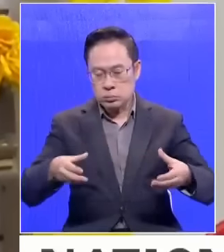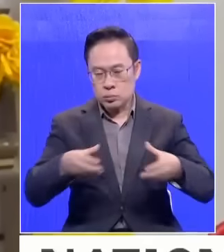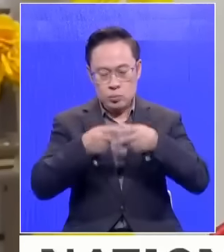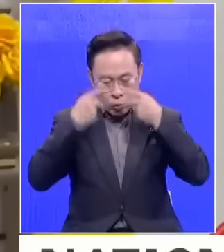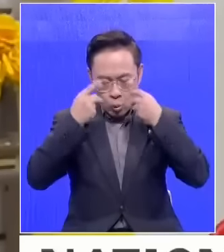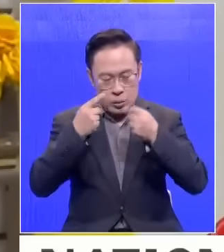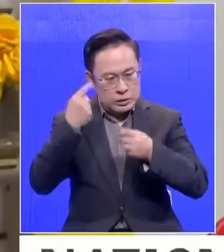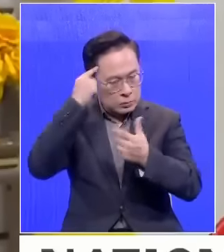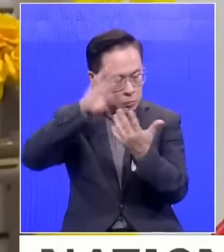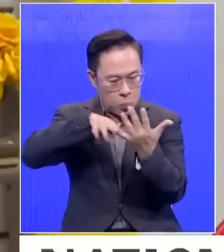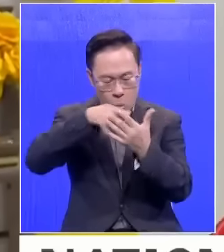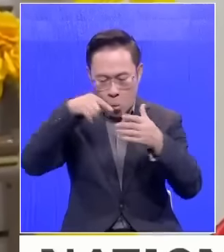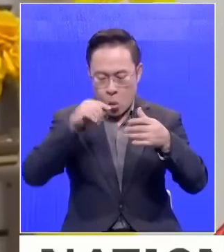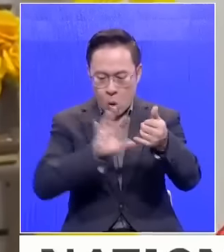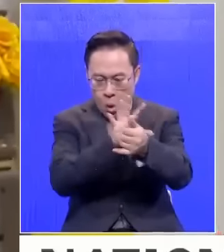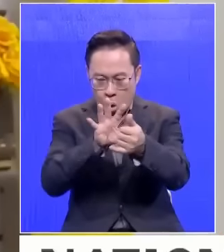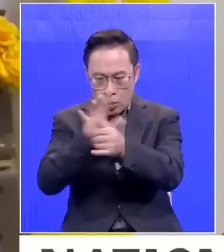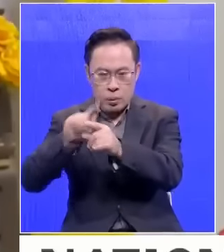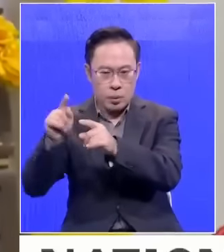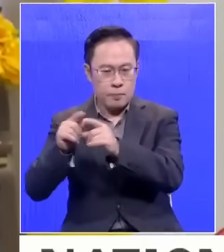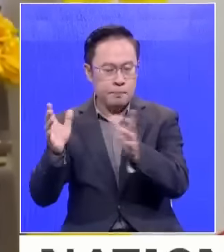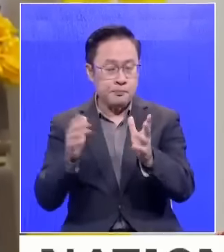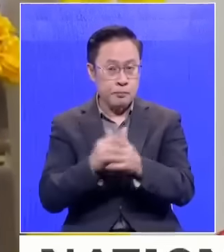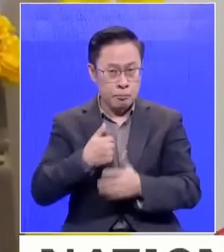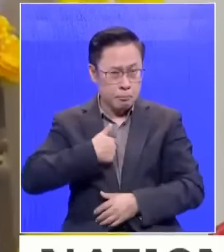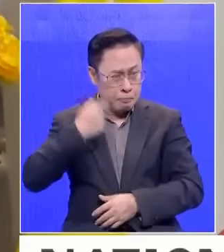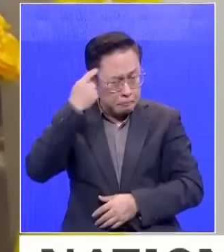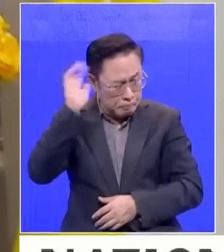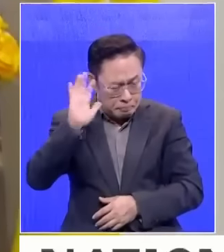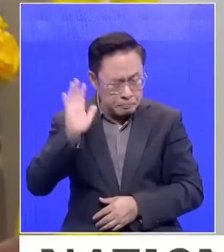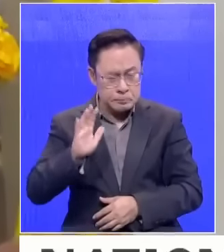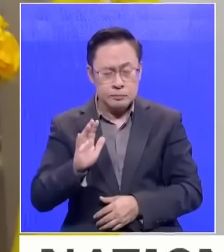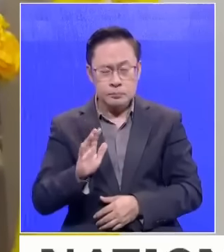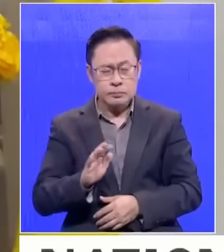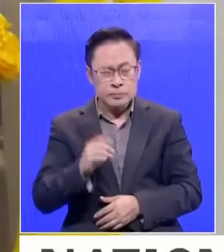ที่เอาจริงๆคาดไม่ถึงก็คงอยากจะขอเ